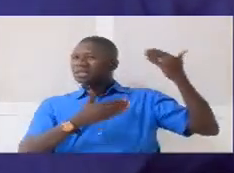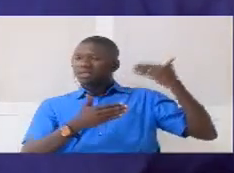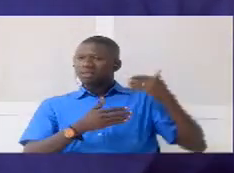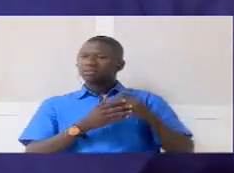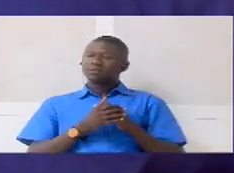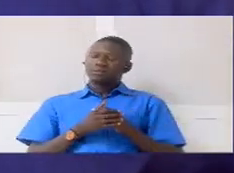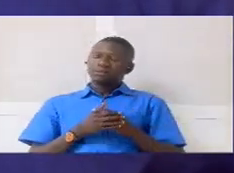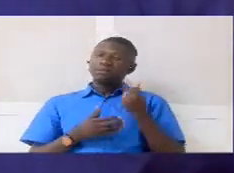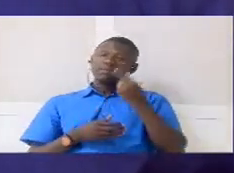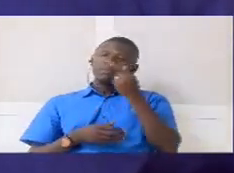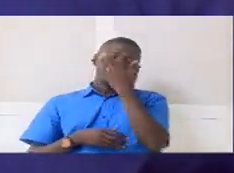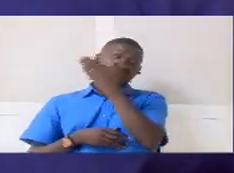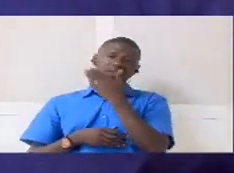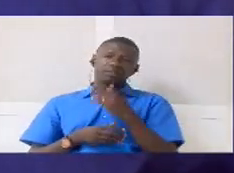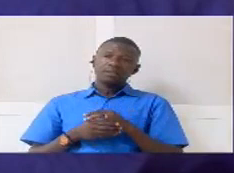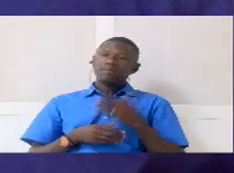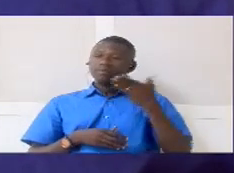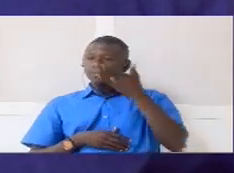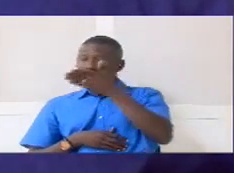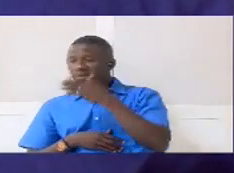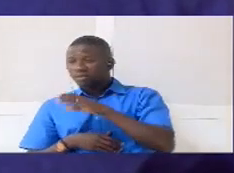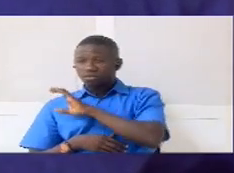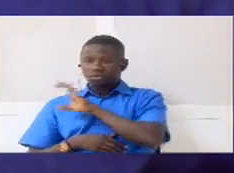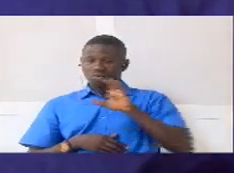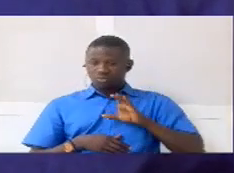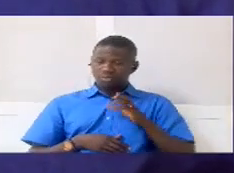yi kanata so dol kono ni data nay la dimbalto